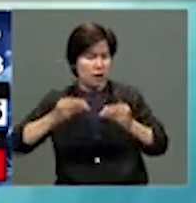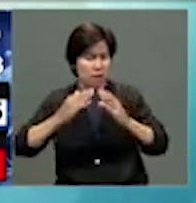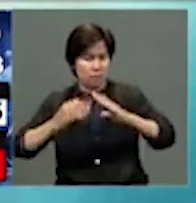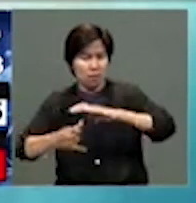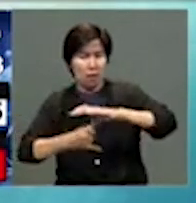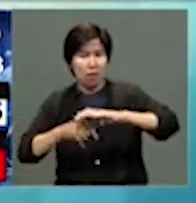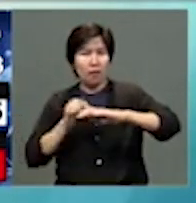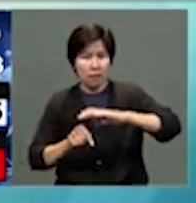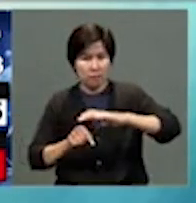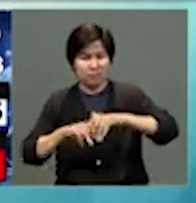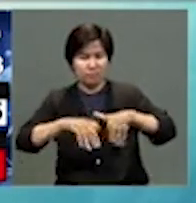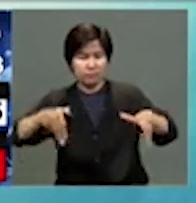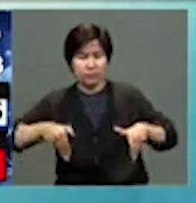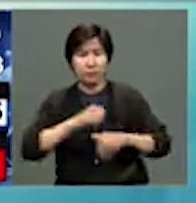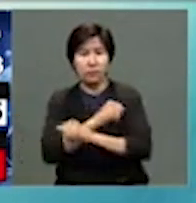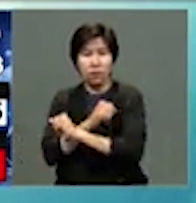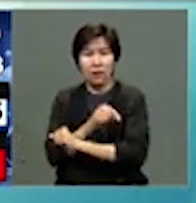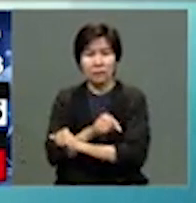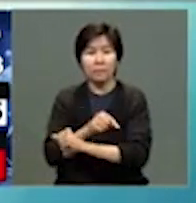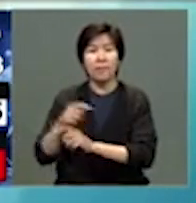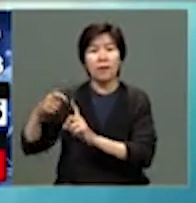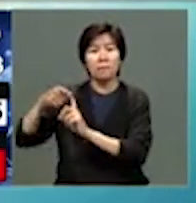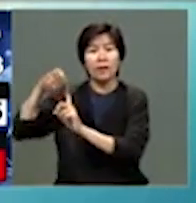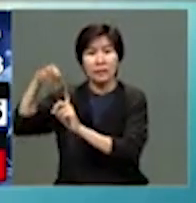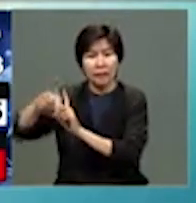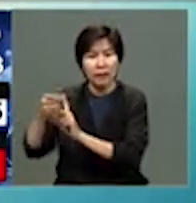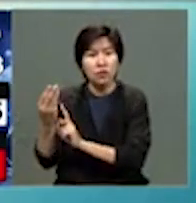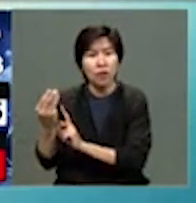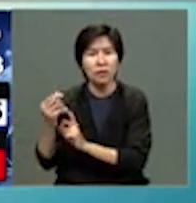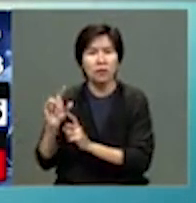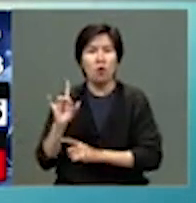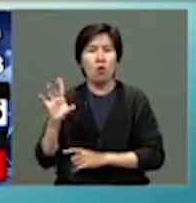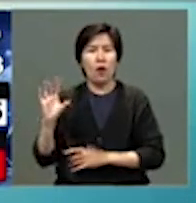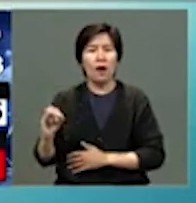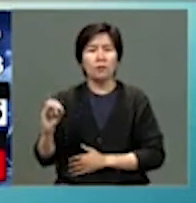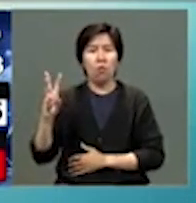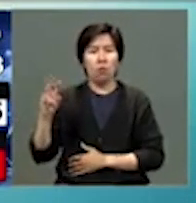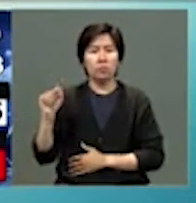ก็เหมือนกันใช้เตียงในโรงพยาบาลก็ลดน้อยลงหรืออย่างที่บอกว่าก่อนหน้านี้ฮีโร่คือบุคลากรทางการแพทย์ที่ต้องทำงานหนักมากเลยนะตอนนี้ก็เป็นเรื่องของทางเจ้าหน้าที่ที่อยู่ในภาคประชาสังคมนะครับจะต้องทำงานหนักเพื่อที่จะป้องกันไม่ให้การติดเชื้อขึ้นมานะครับไปดูสองสามประเทศนี้ที่ที่มีคนเข้ามาปากีสถาน196แล้วนะครับติดเชื้อไป 13